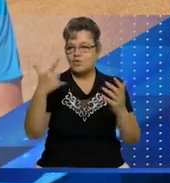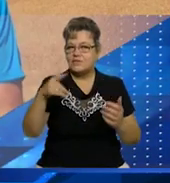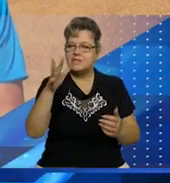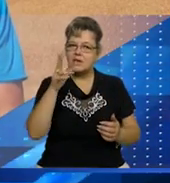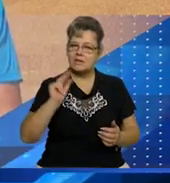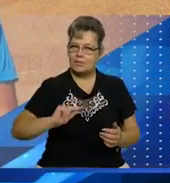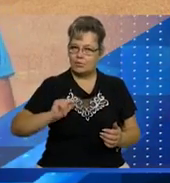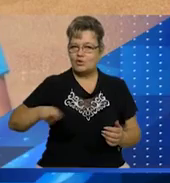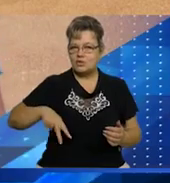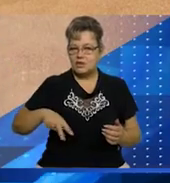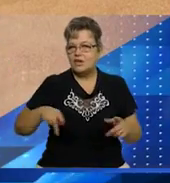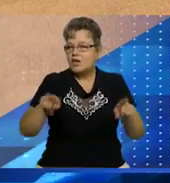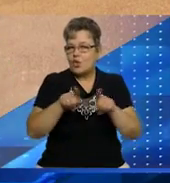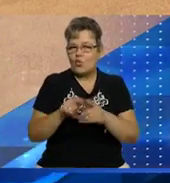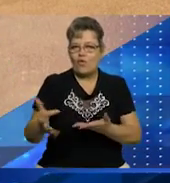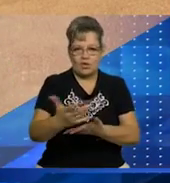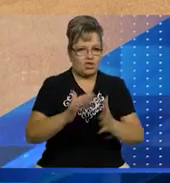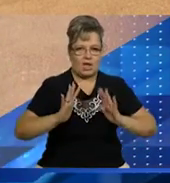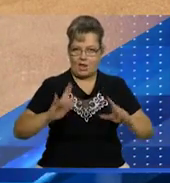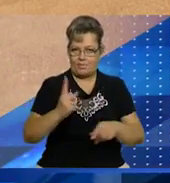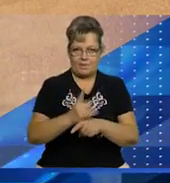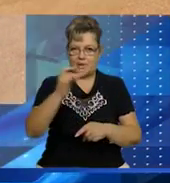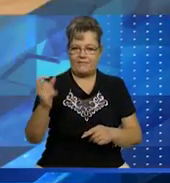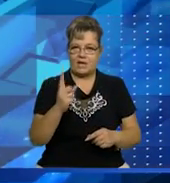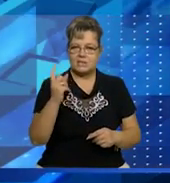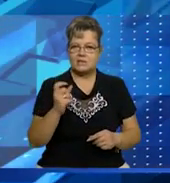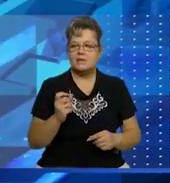Уже больше 20 лет работаю директором, такого урожая не было, это первый раз.